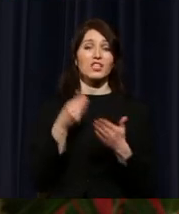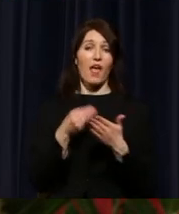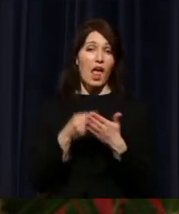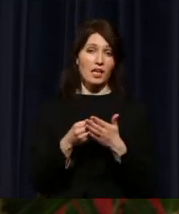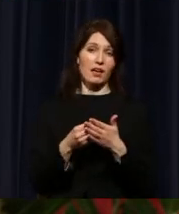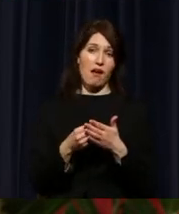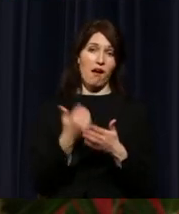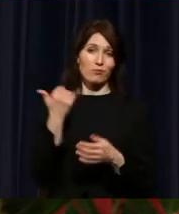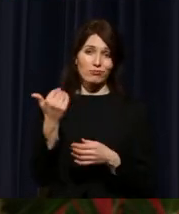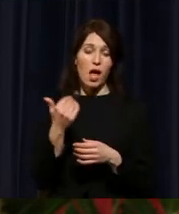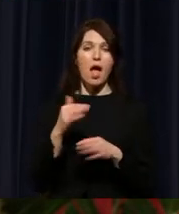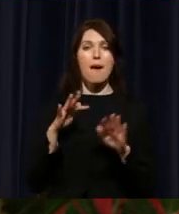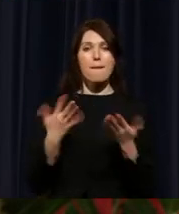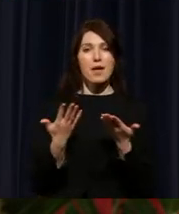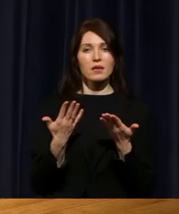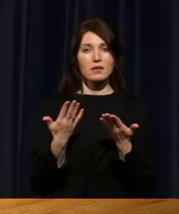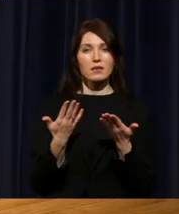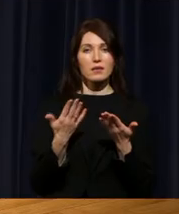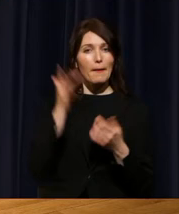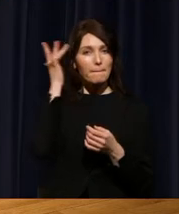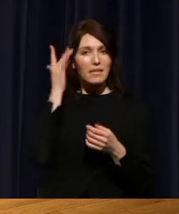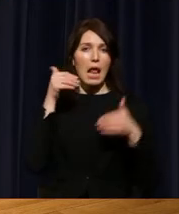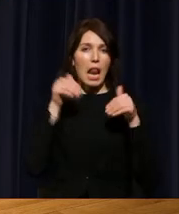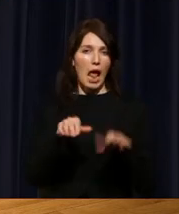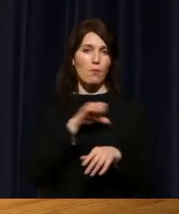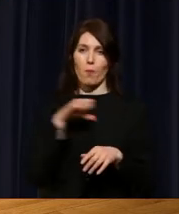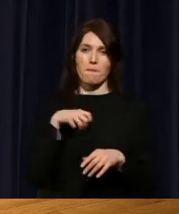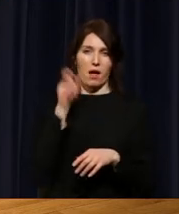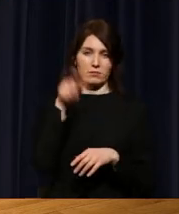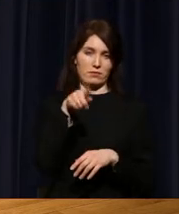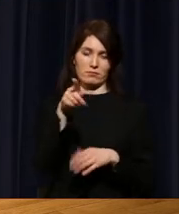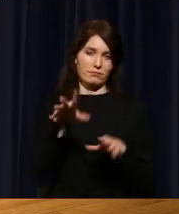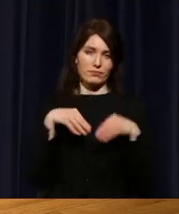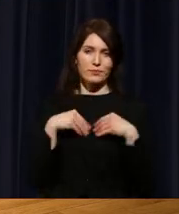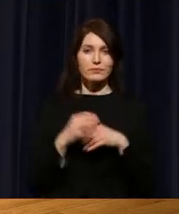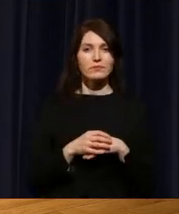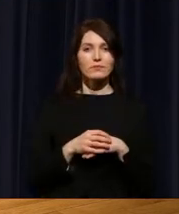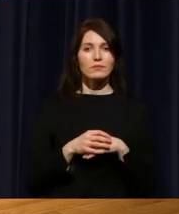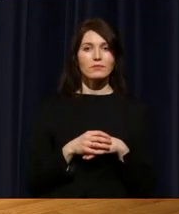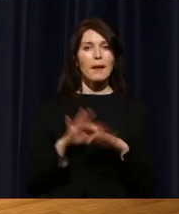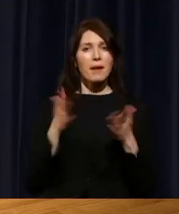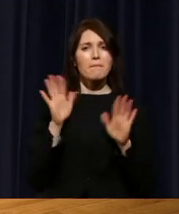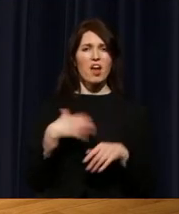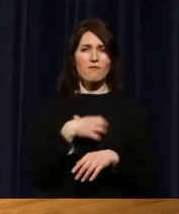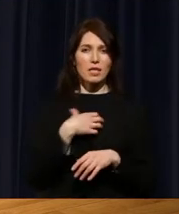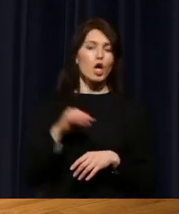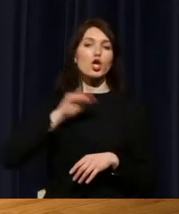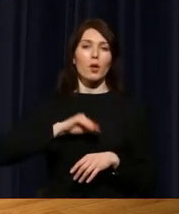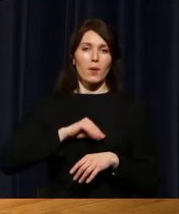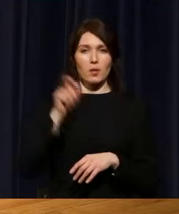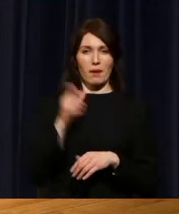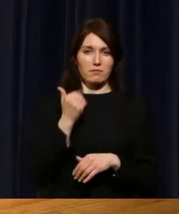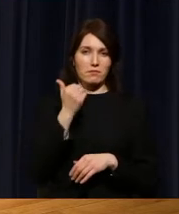vērtīgāks un noderīgāks, bet, principā, jā, lēmumu pieņem cilvēks pats. Bet par tām nepieciešamajām īpašībām, tas